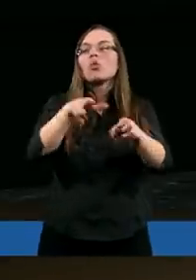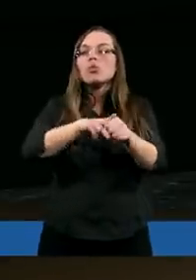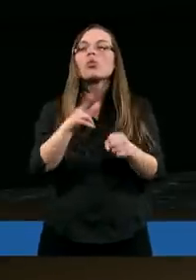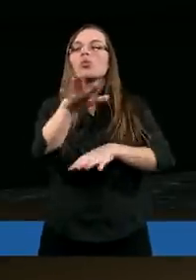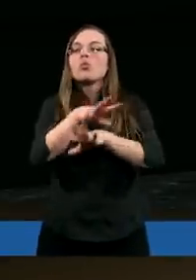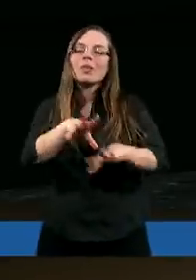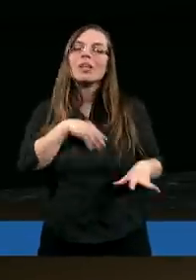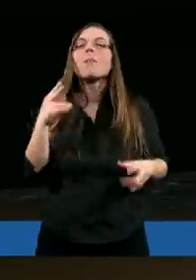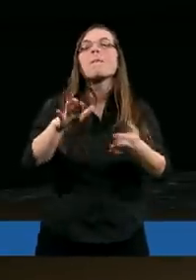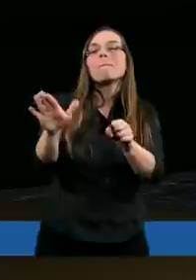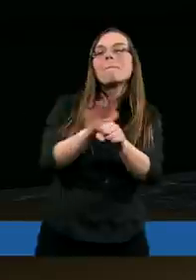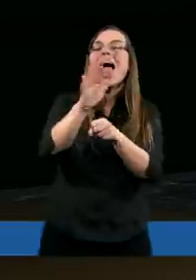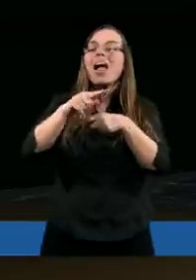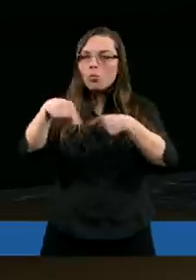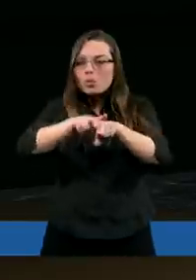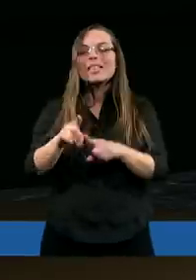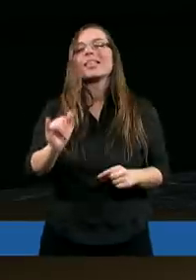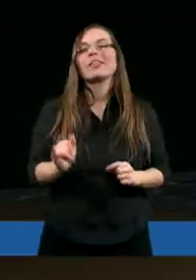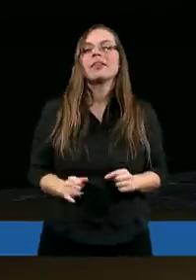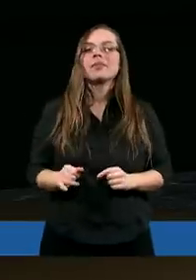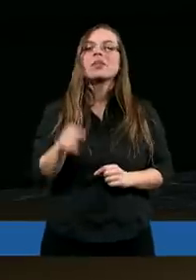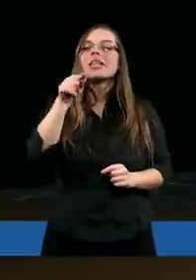Duch Święty pełni. On